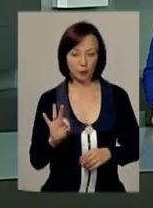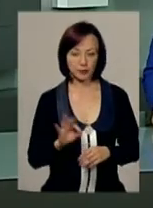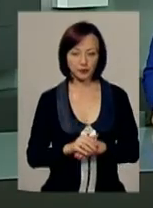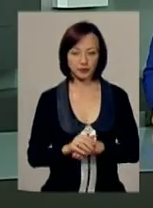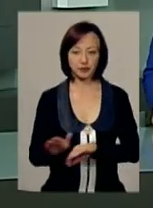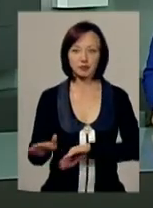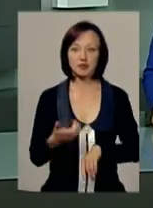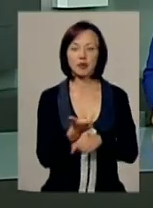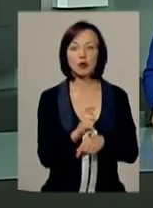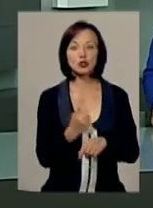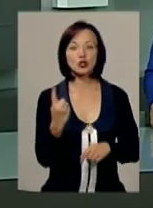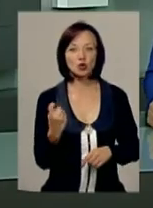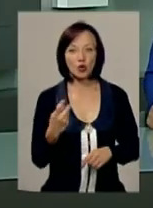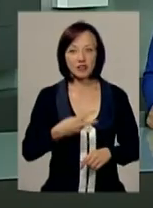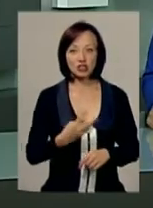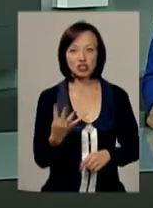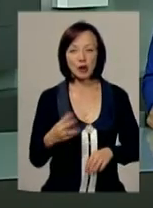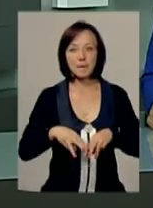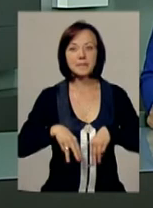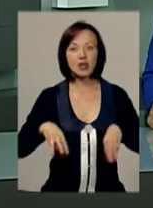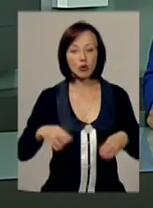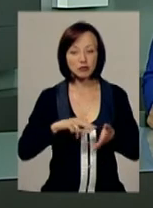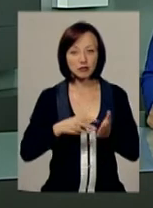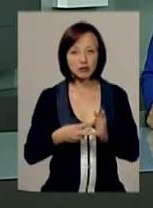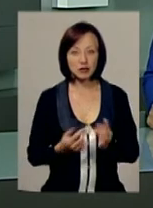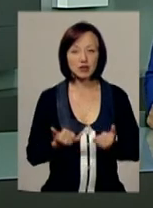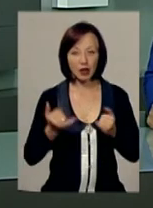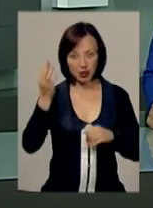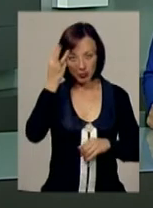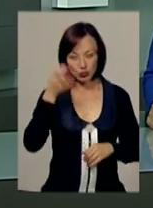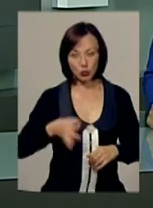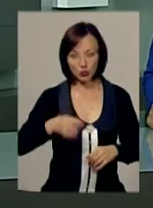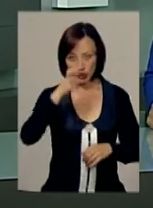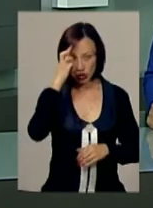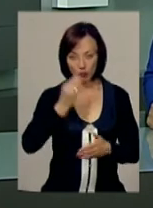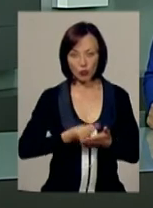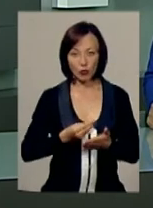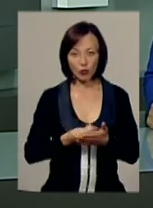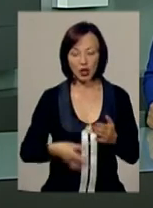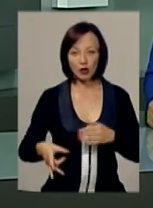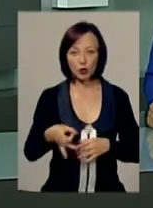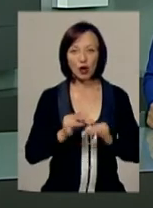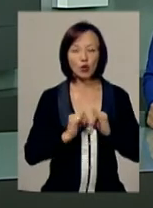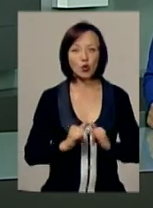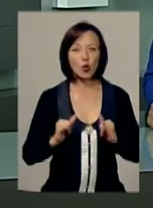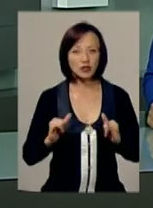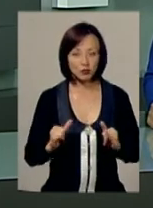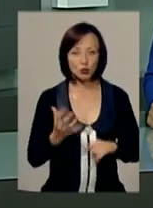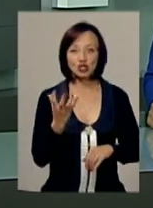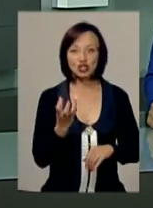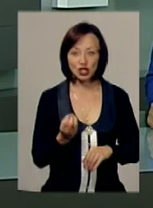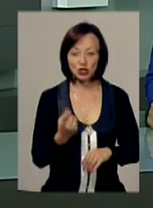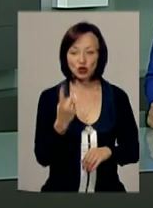Понад 124 мільйони гривень передбачені цьогоріч для Хмельницької області в Державному фонді регіонального розвитку. Ще